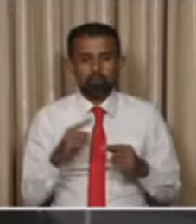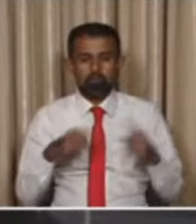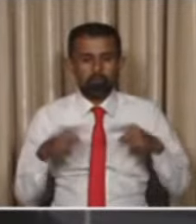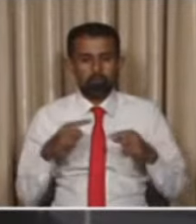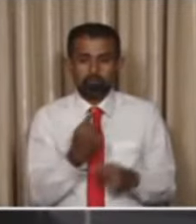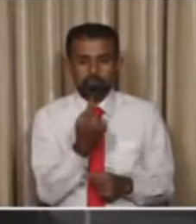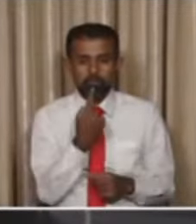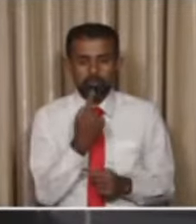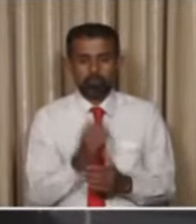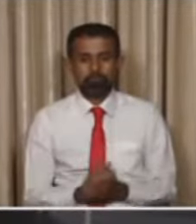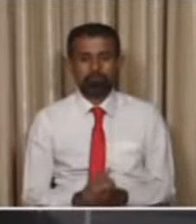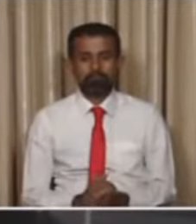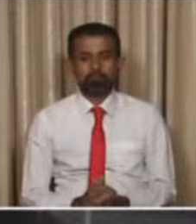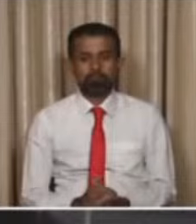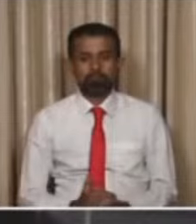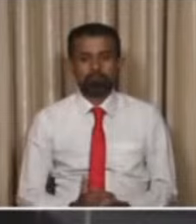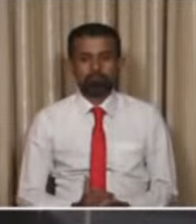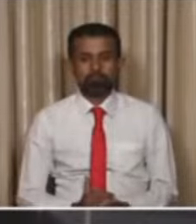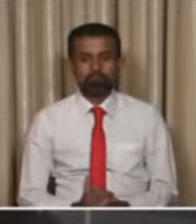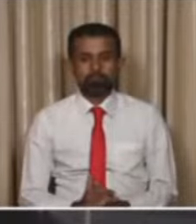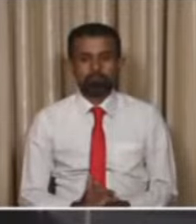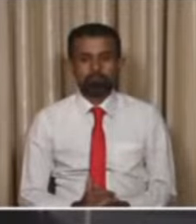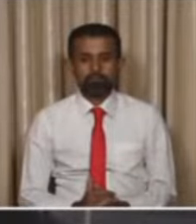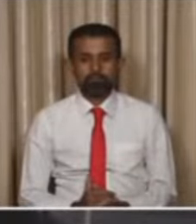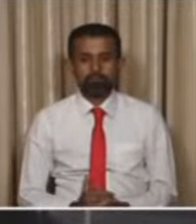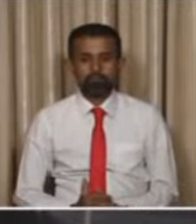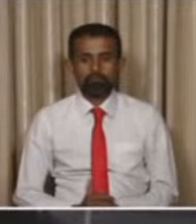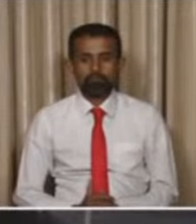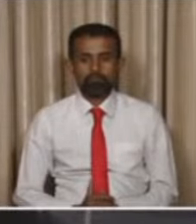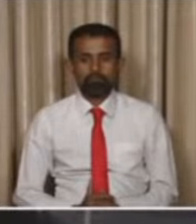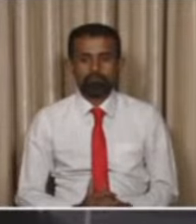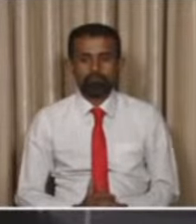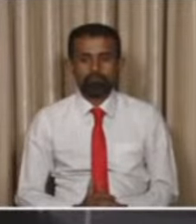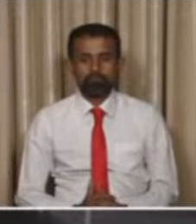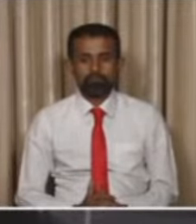මනෝ පුබ්බං ගම ධම්මා මනෝ සෙත්තා මනෝමය